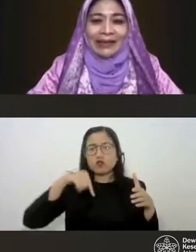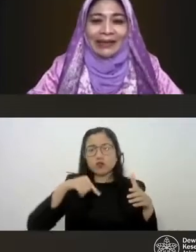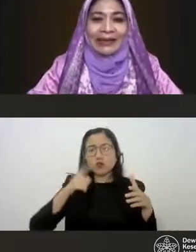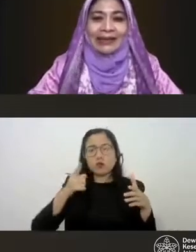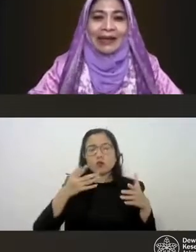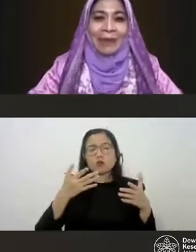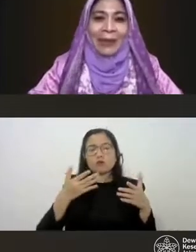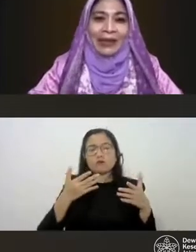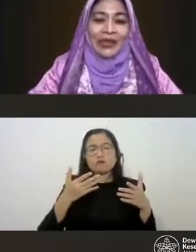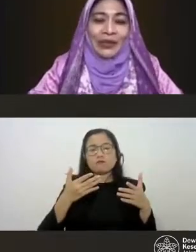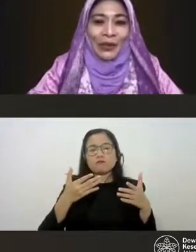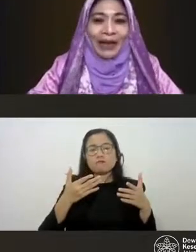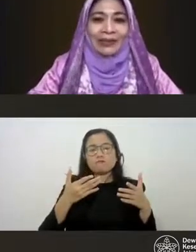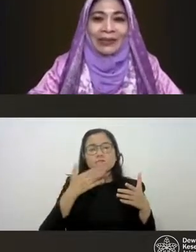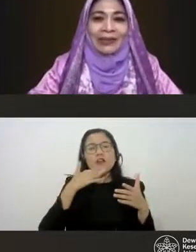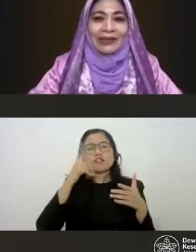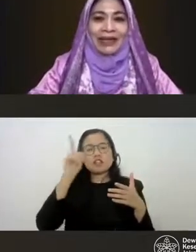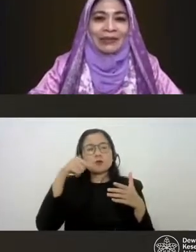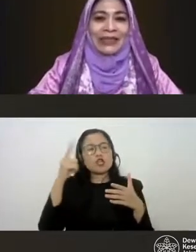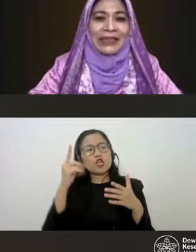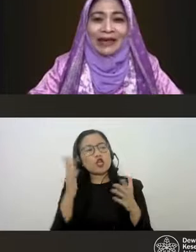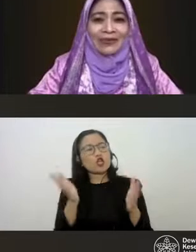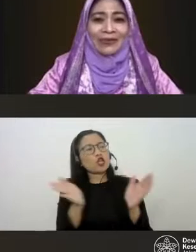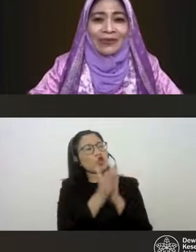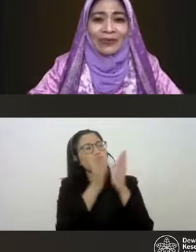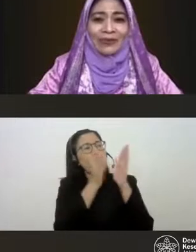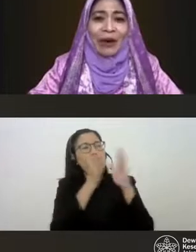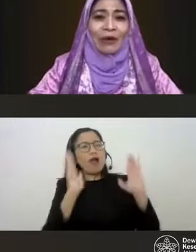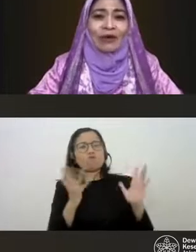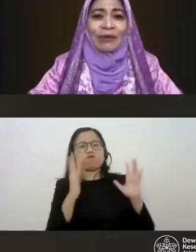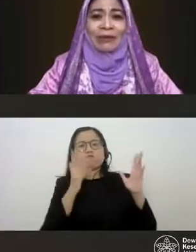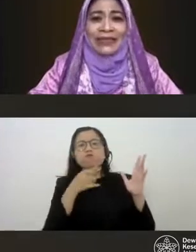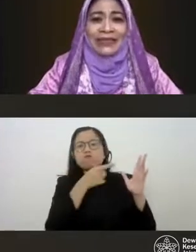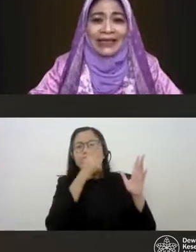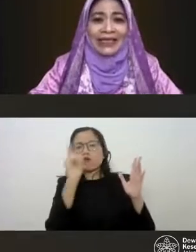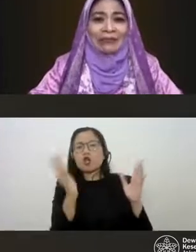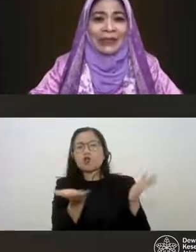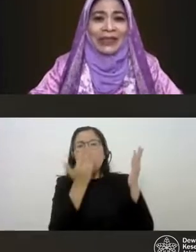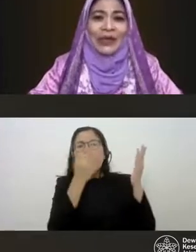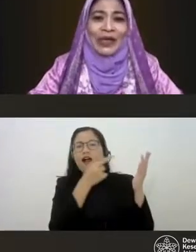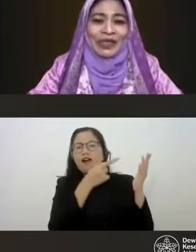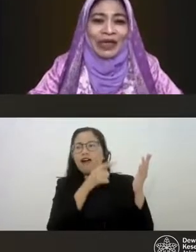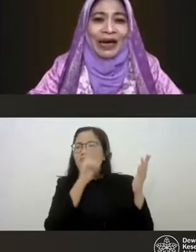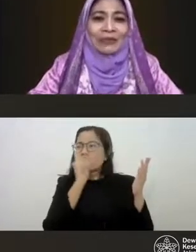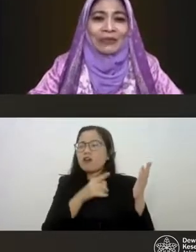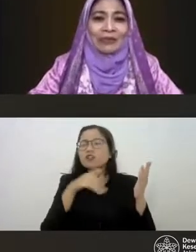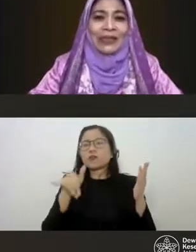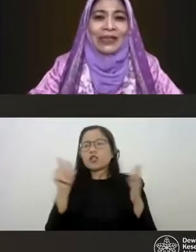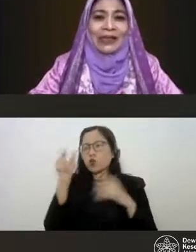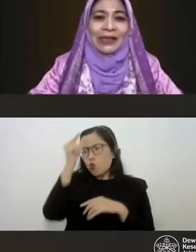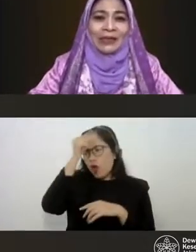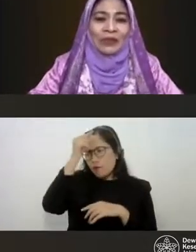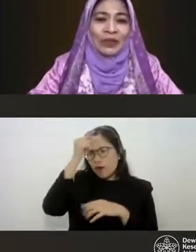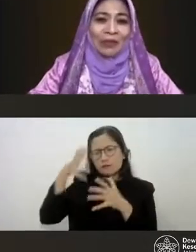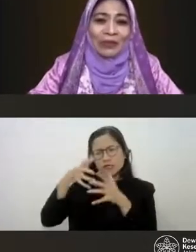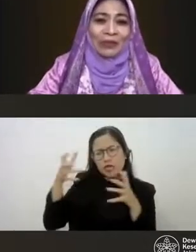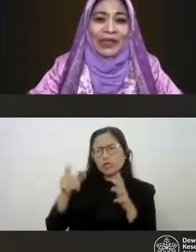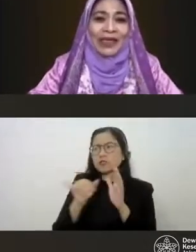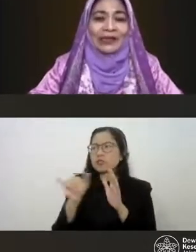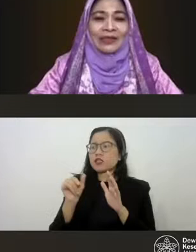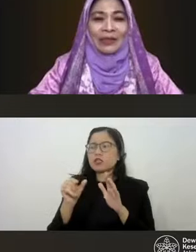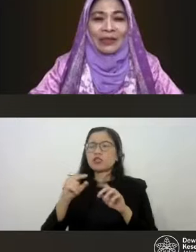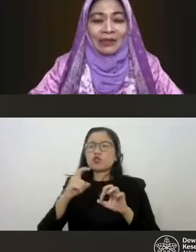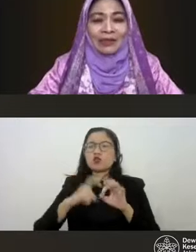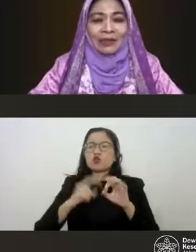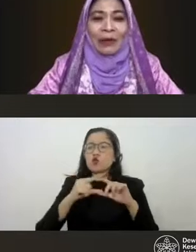dijadikan idola ya, sementara ulama-ulama besar ya seperti Quraisy Shihab, seperti Mustafa